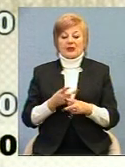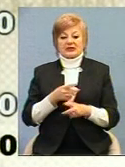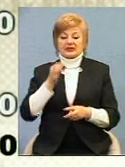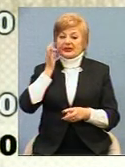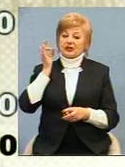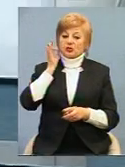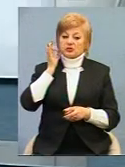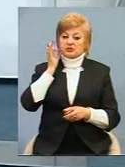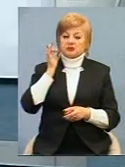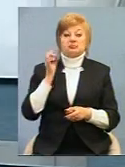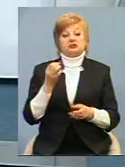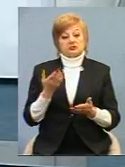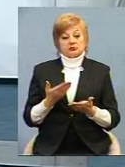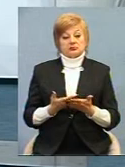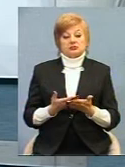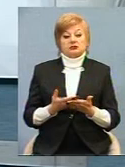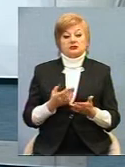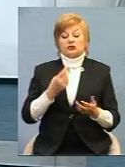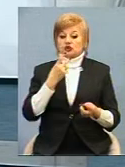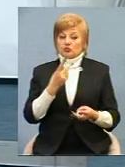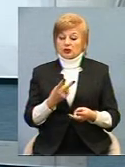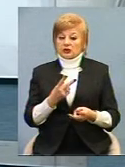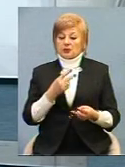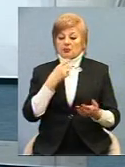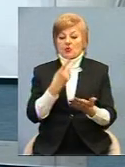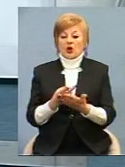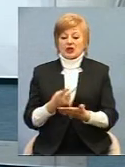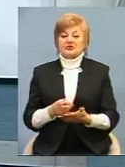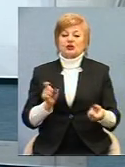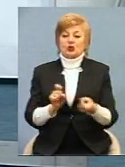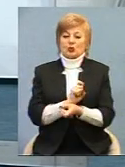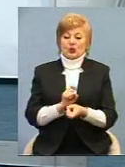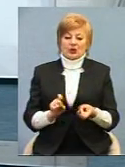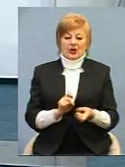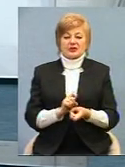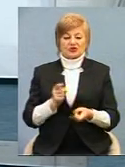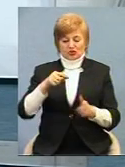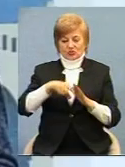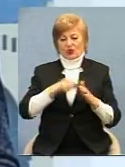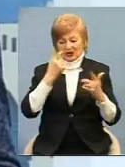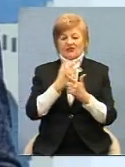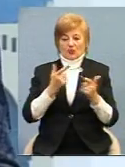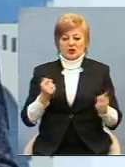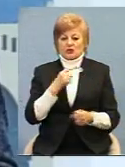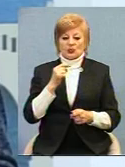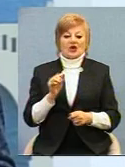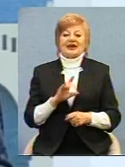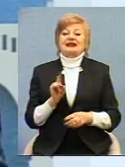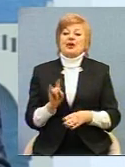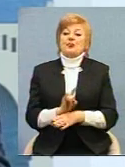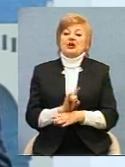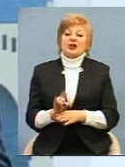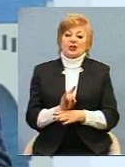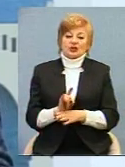лукавства, реагуючи не лише на засмічення, на лайку, якої так багато в інформаційному просторі, а й на брехню або